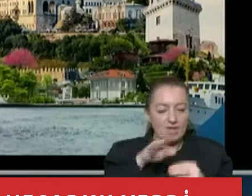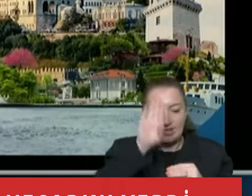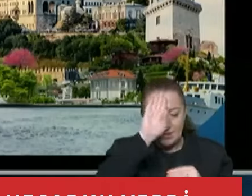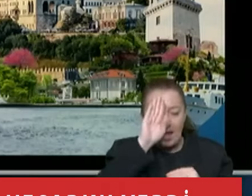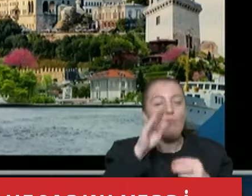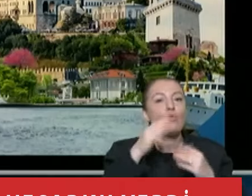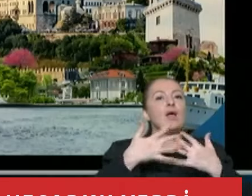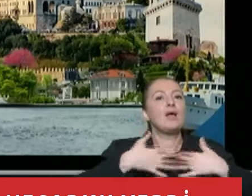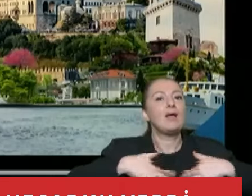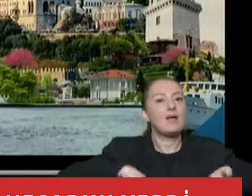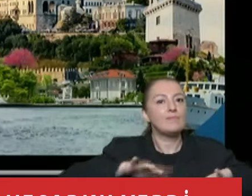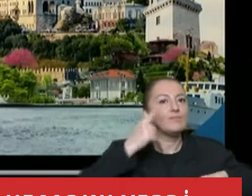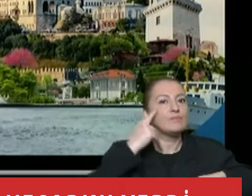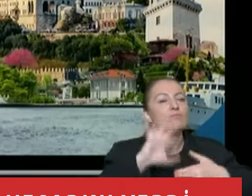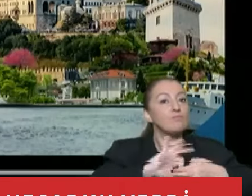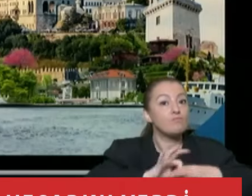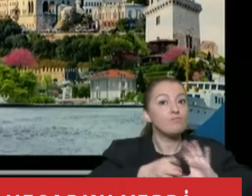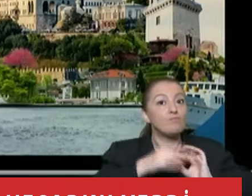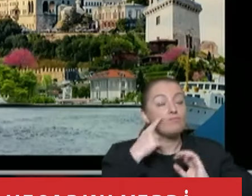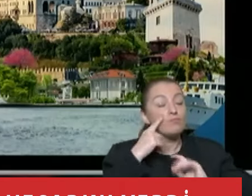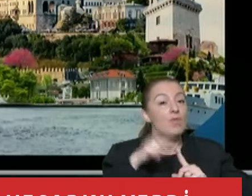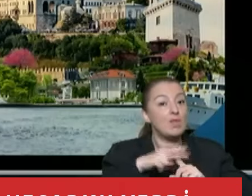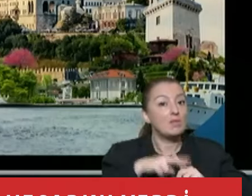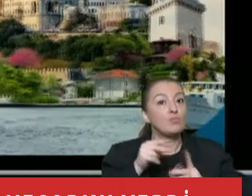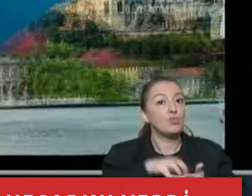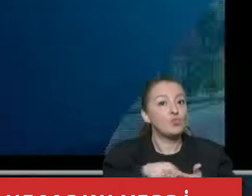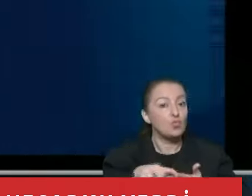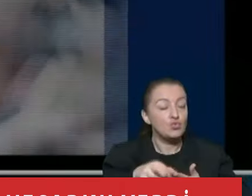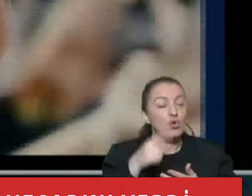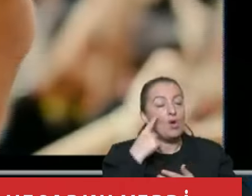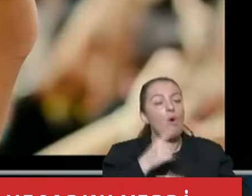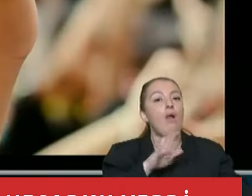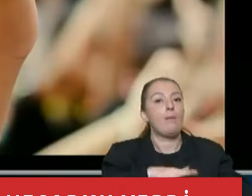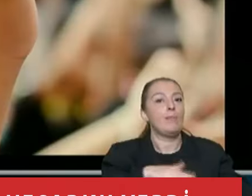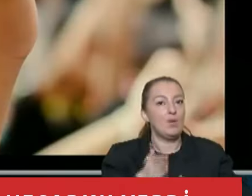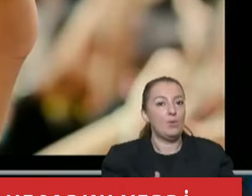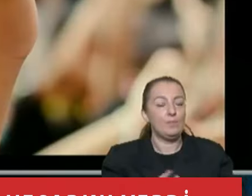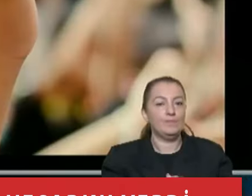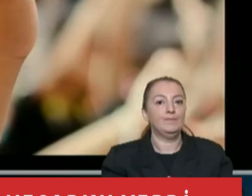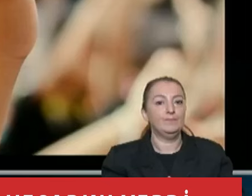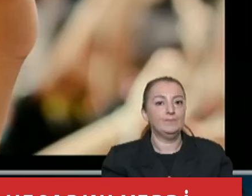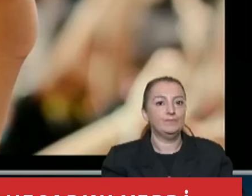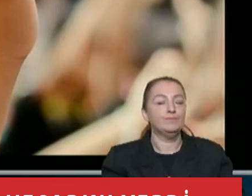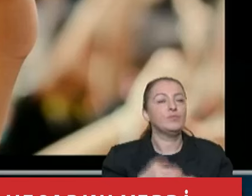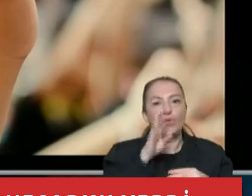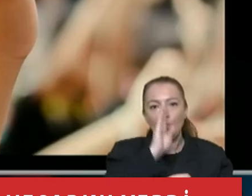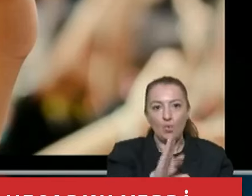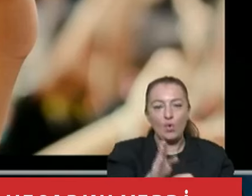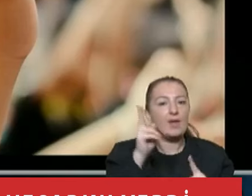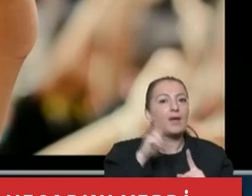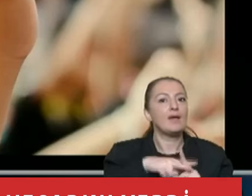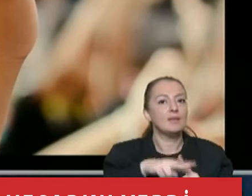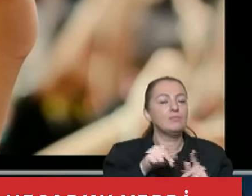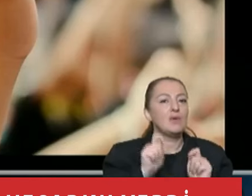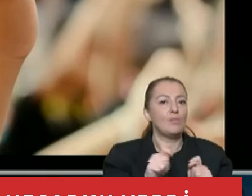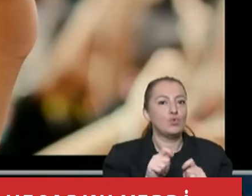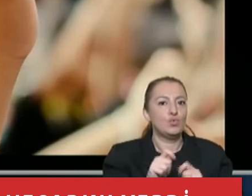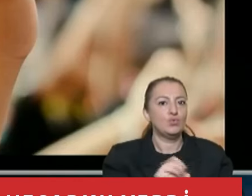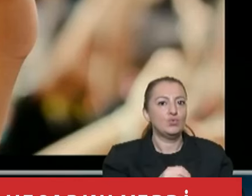Konseyi koordineli bir şekilde katılımcı bütçe uygulaması yürütülmektedir doğrudan katılımı sağlıyoruz Bu